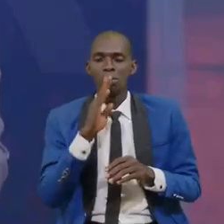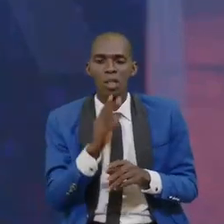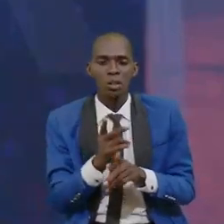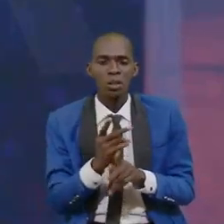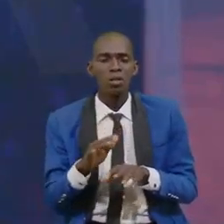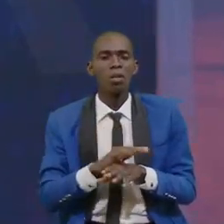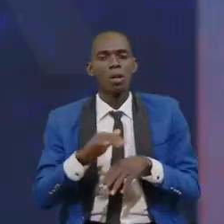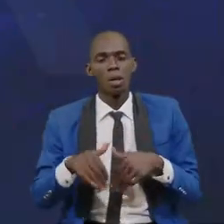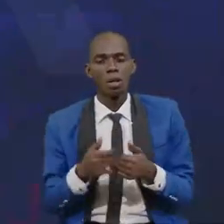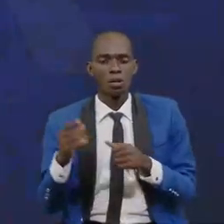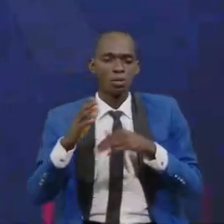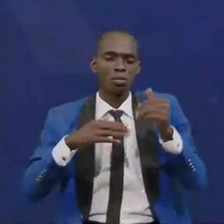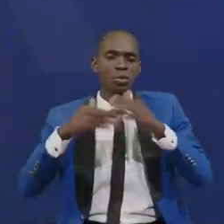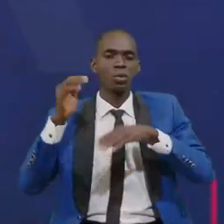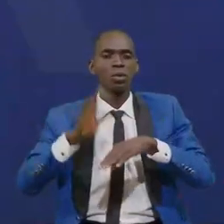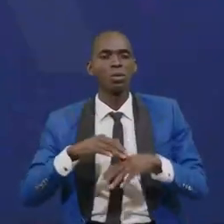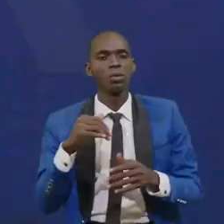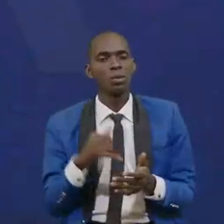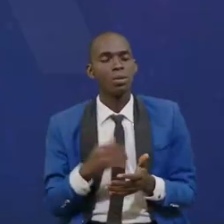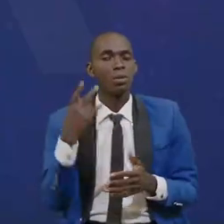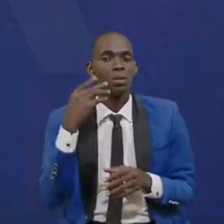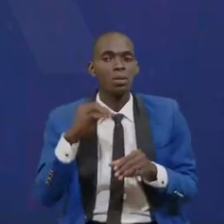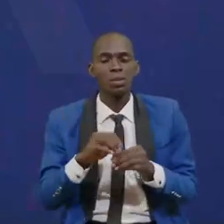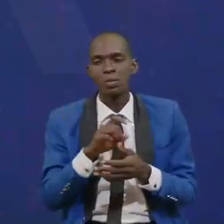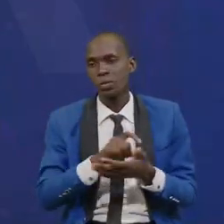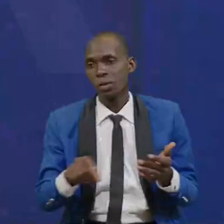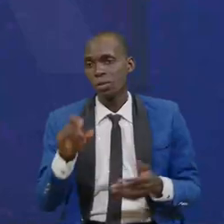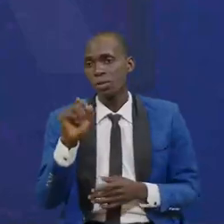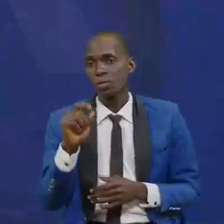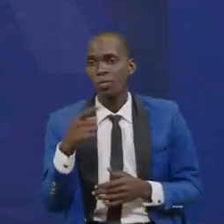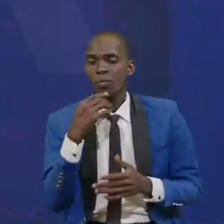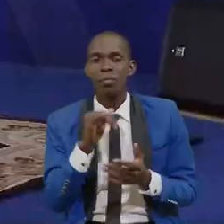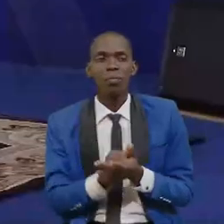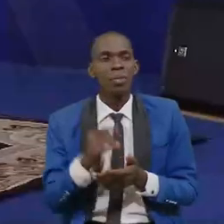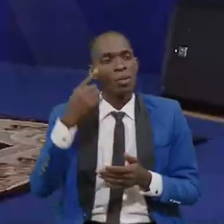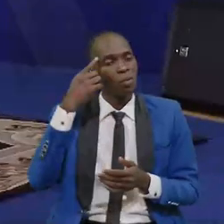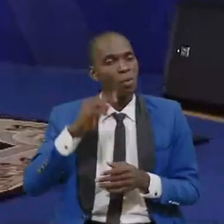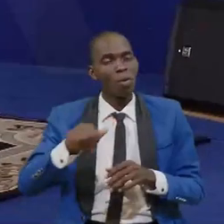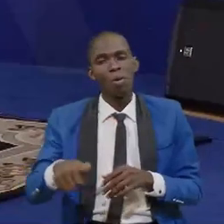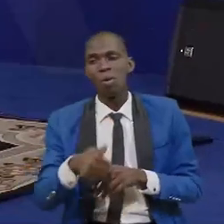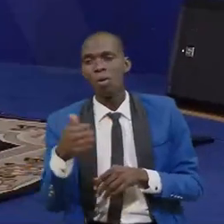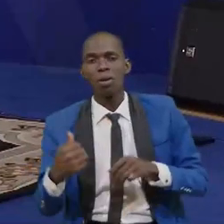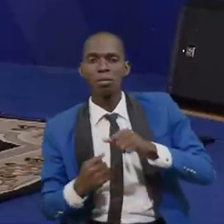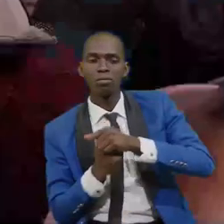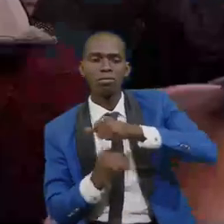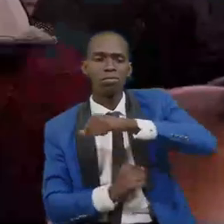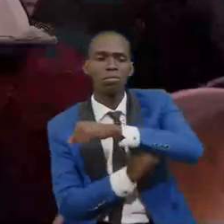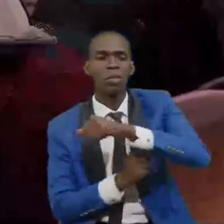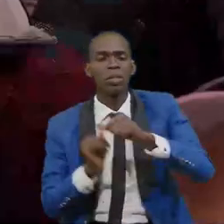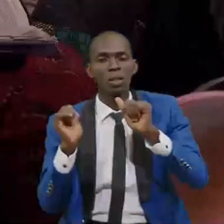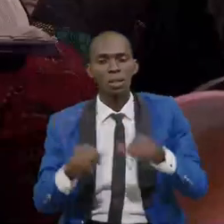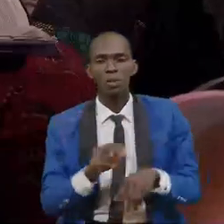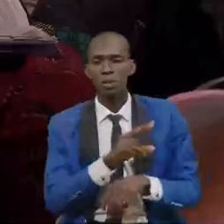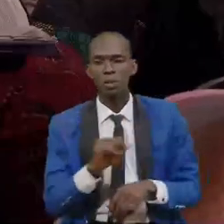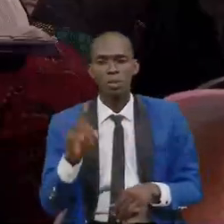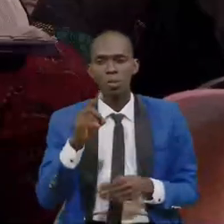il bâtit dessus. Dans le verset 11. Car personne ne peut poser notre fondement